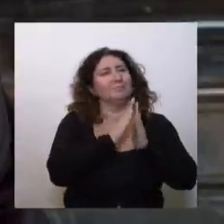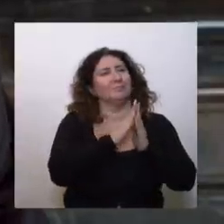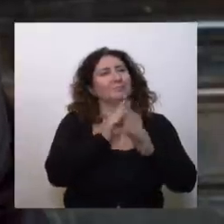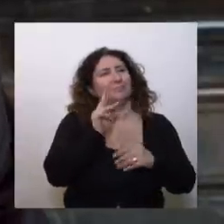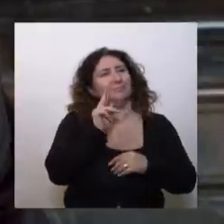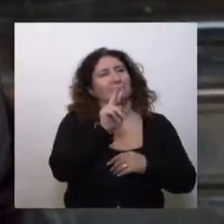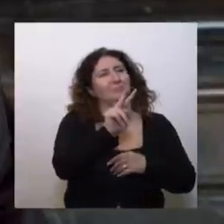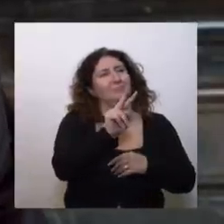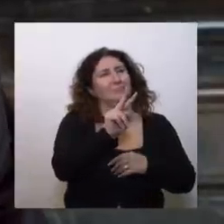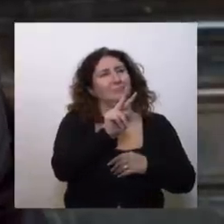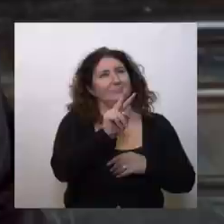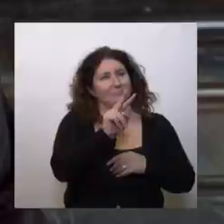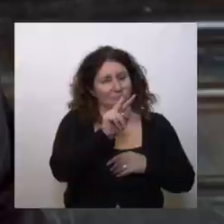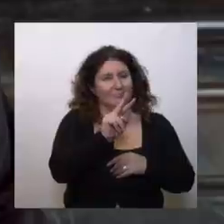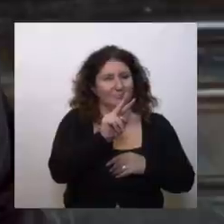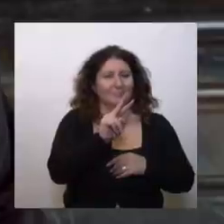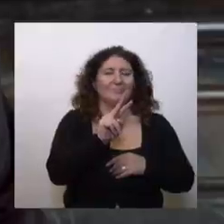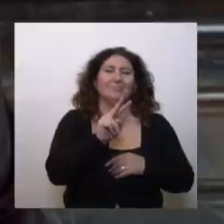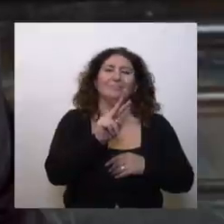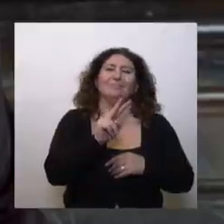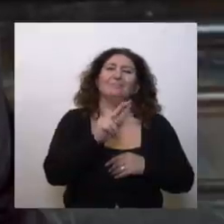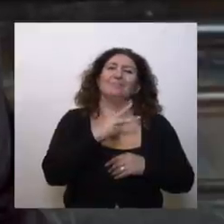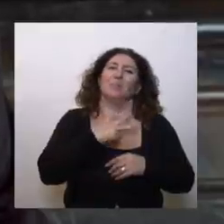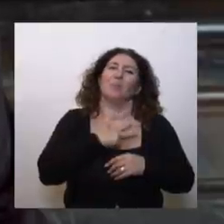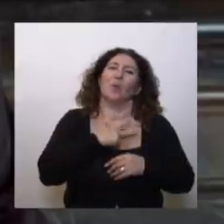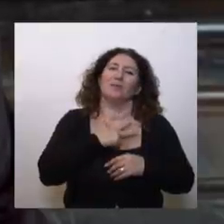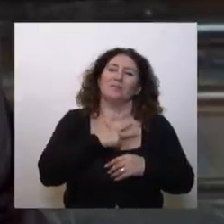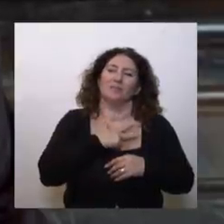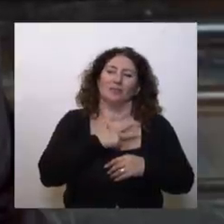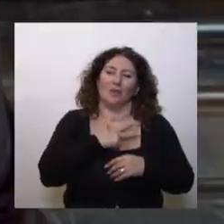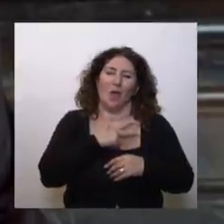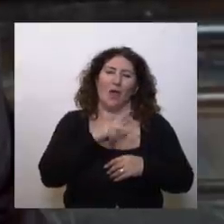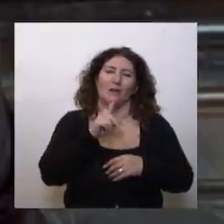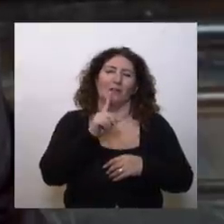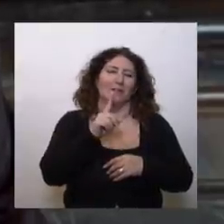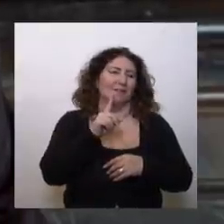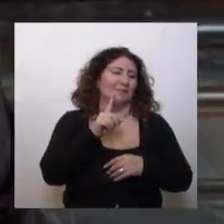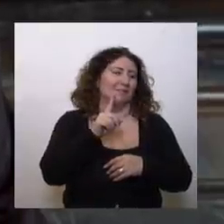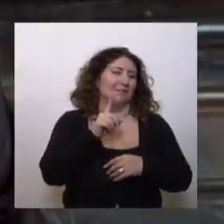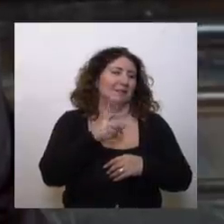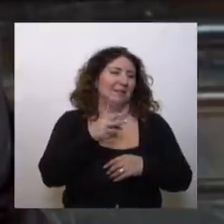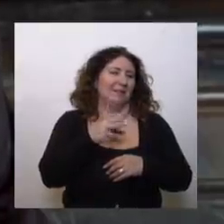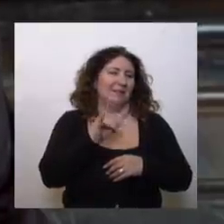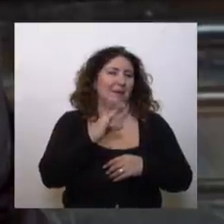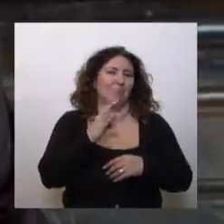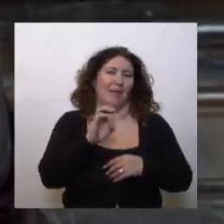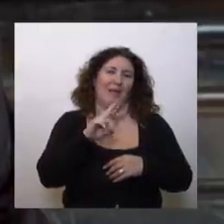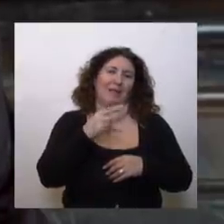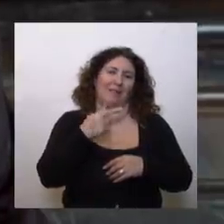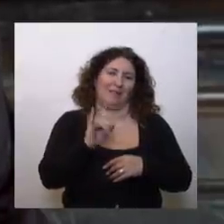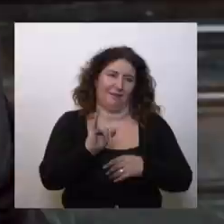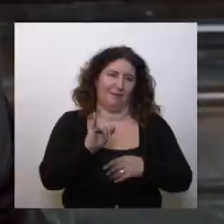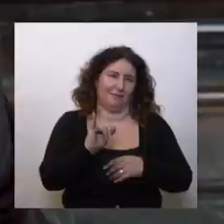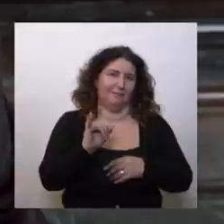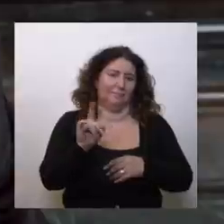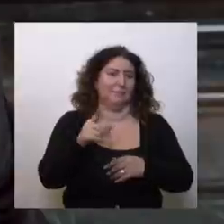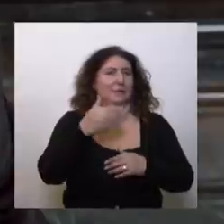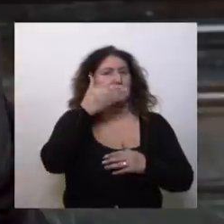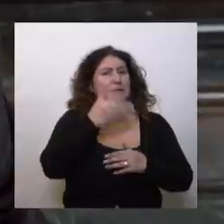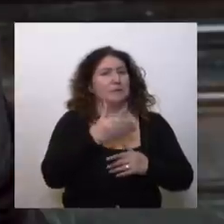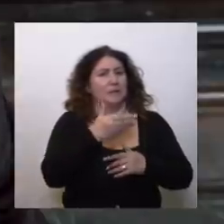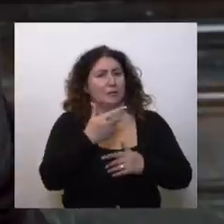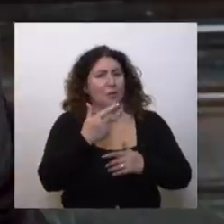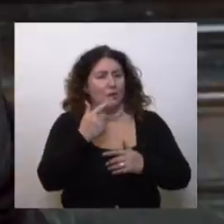persona, da Monsignor Giuseppe Ghiberti, biblista, sindonologo e presidente onorario